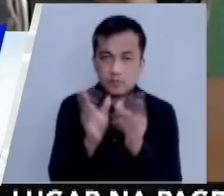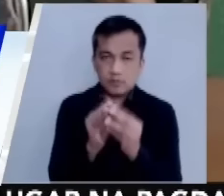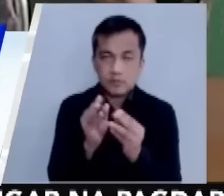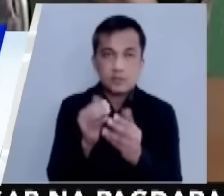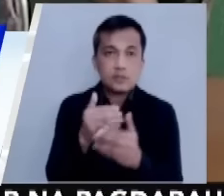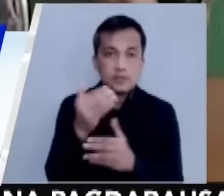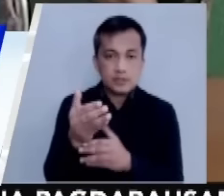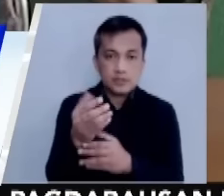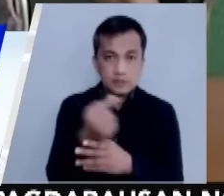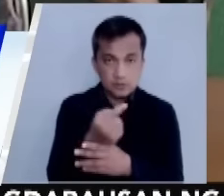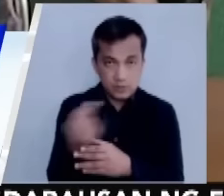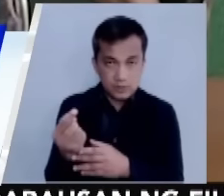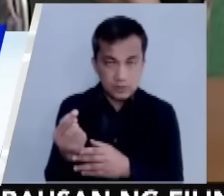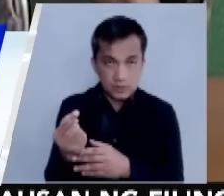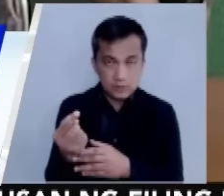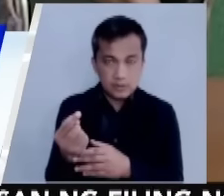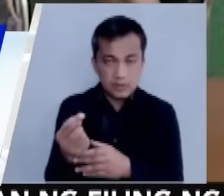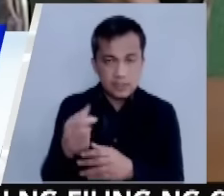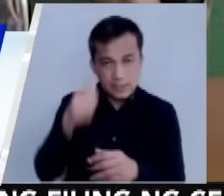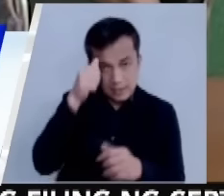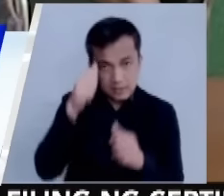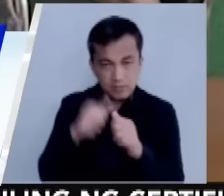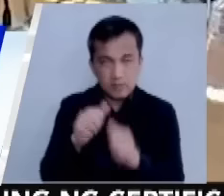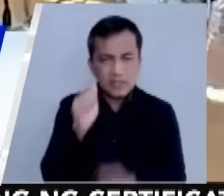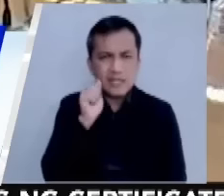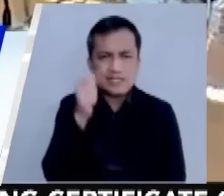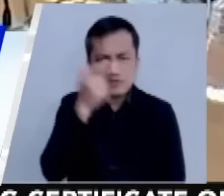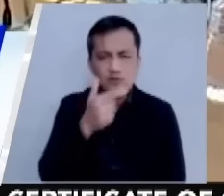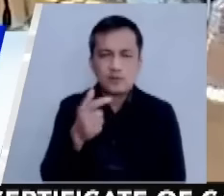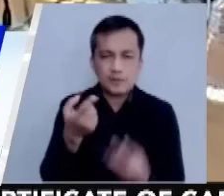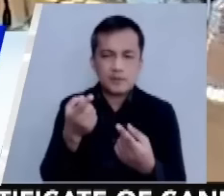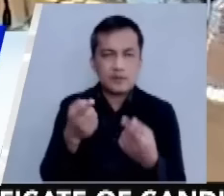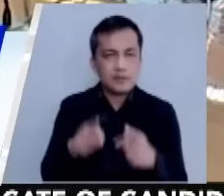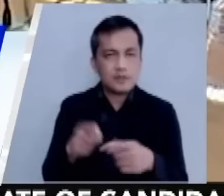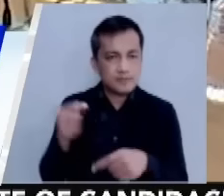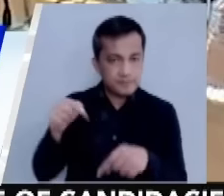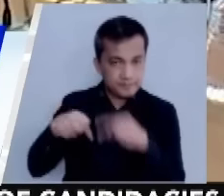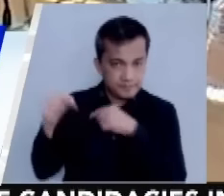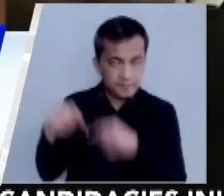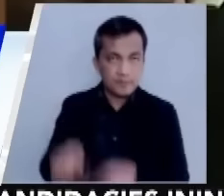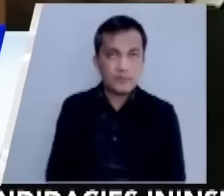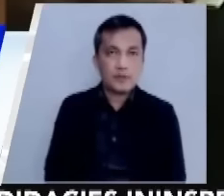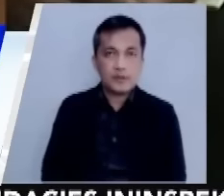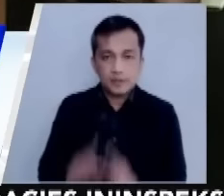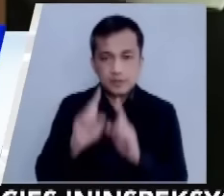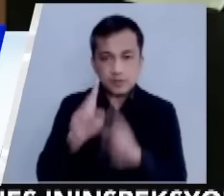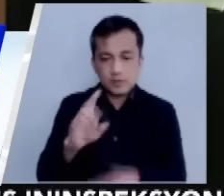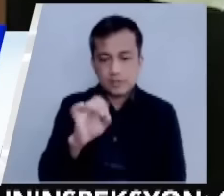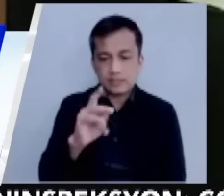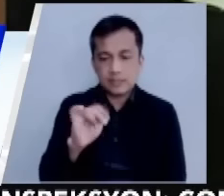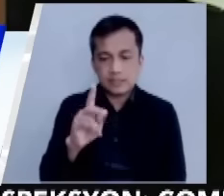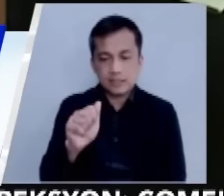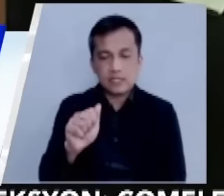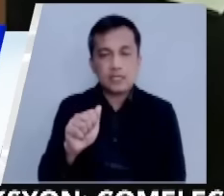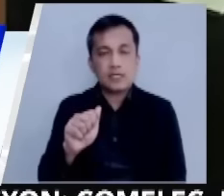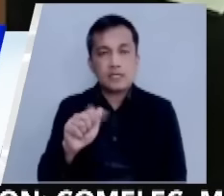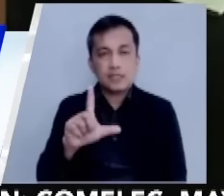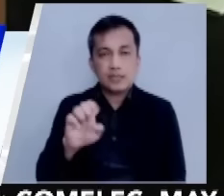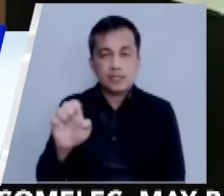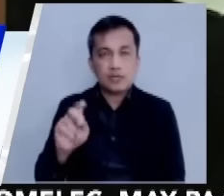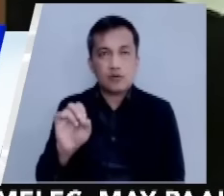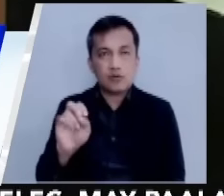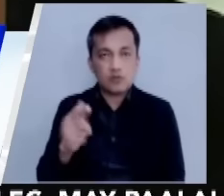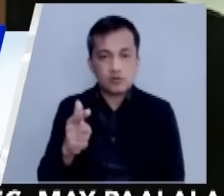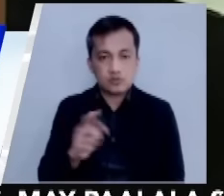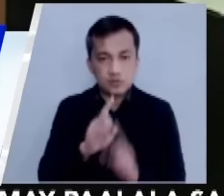at aalalahanin daw ni Go ang mga pangyayari. Dumalo rin sa pagdinig si Cassandra Leong na sumagot sa mga tanong tungkol sa